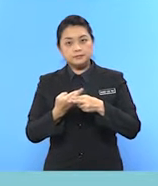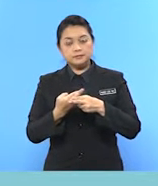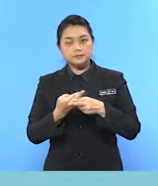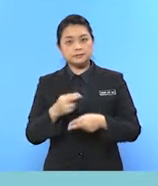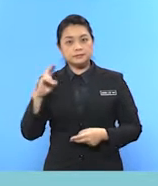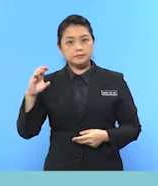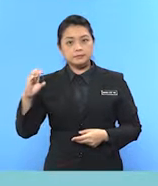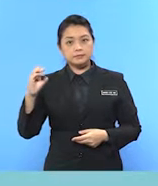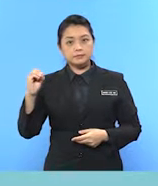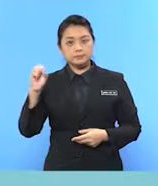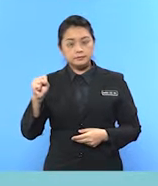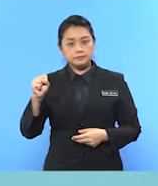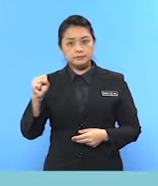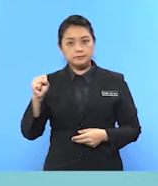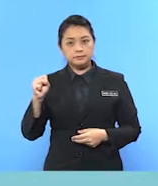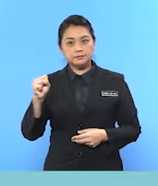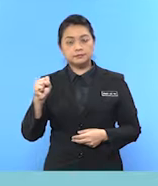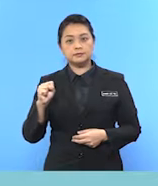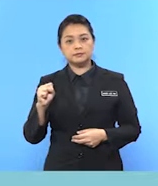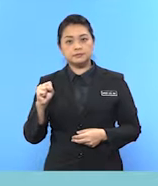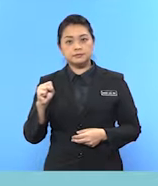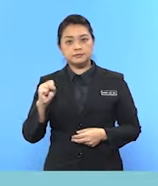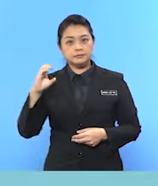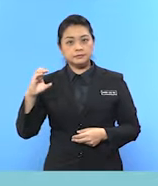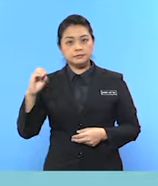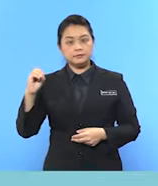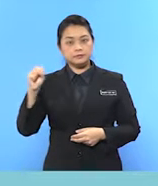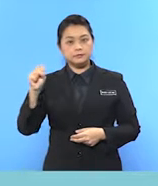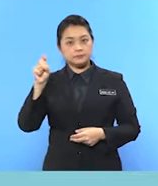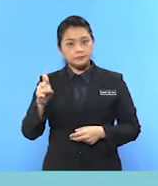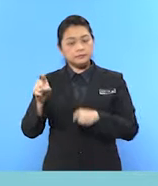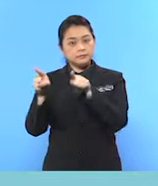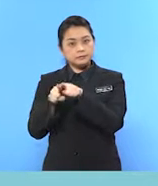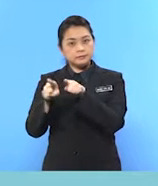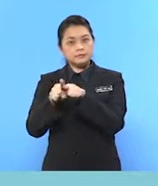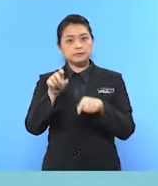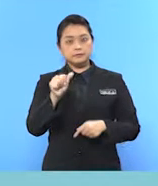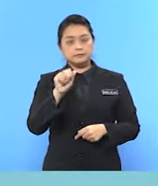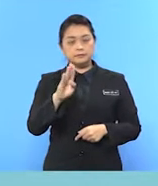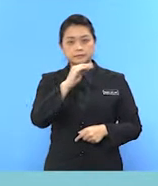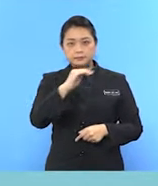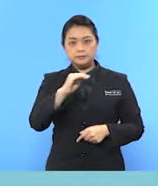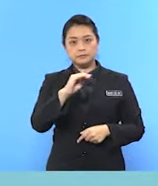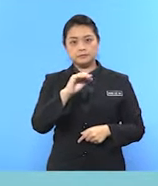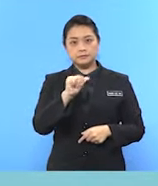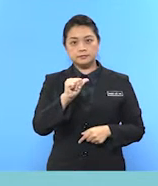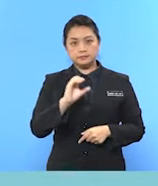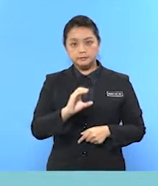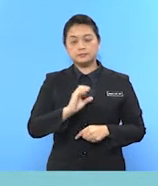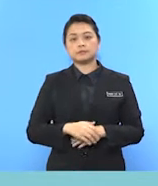iaitu cos, kita juga boleh menulis sebagai cos X sama dengan AB per AC.